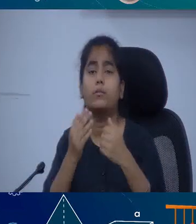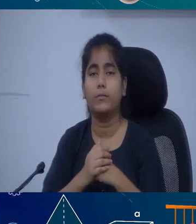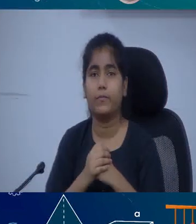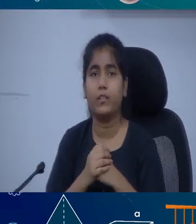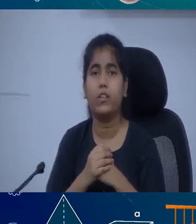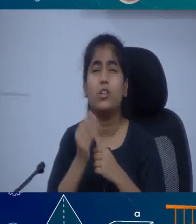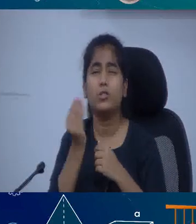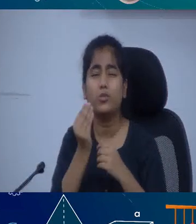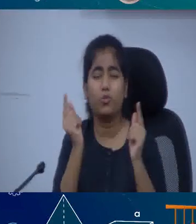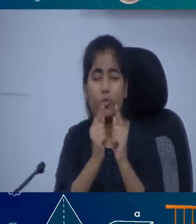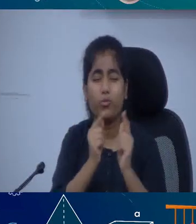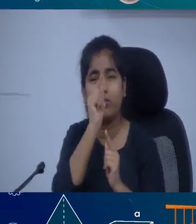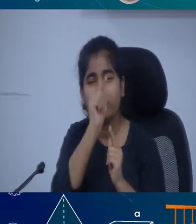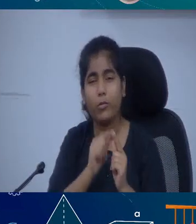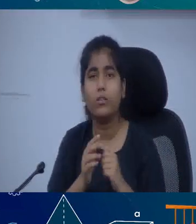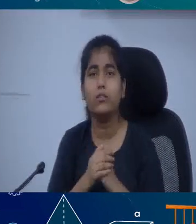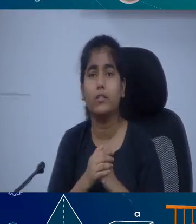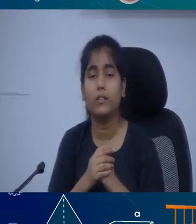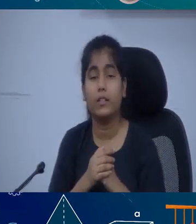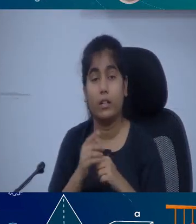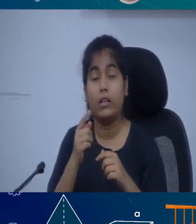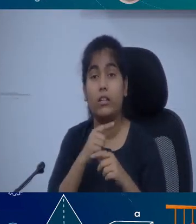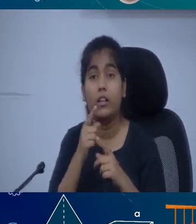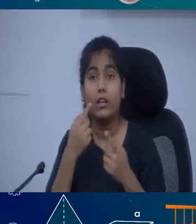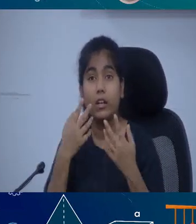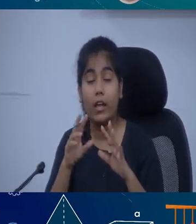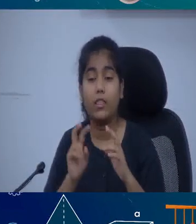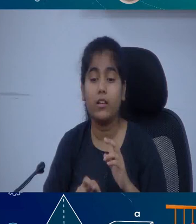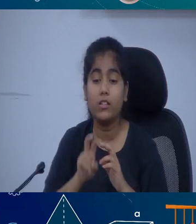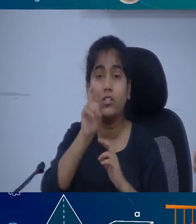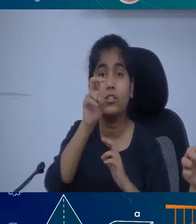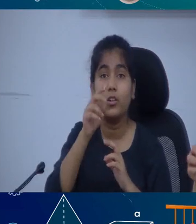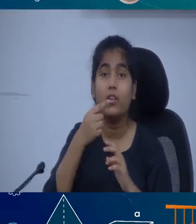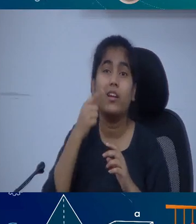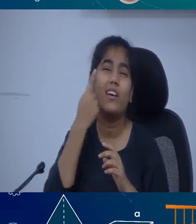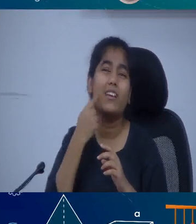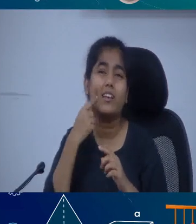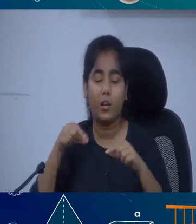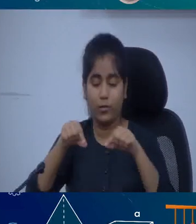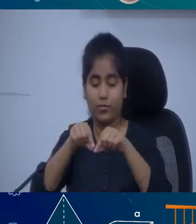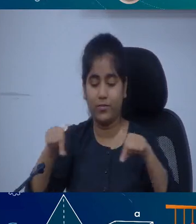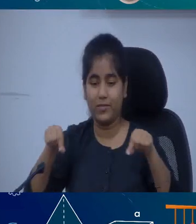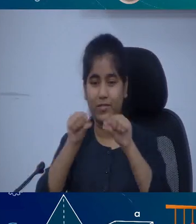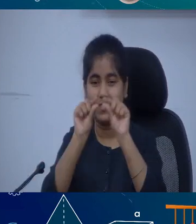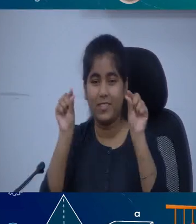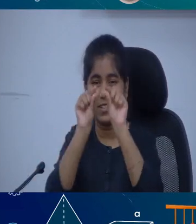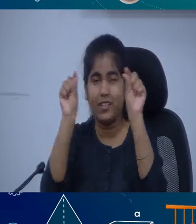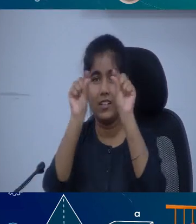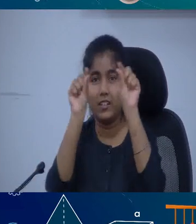उसको 50 mm का उसमें गैप दें ताकि आप हाथ पकड़ पाएं. ये छोटी छोटी चीज़ें हैं. और दूसरी एक चीज़ बताना चाहूँगी, जो भी आपकी